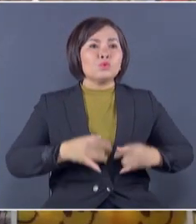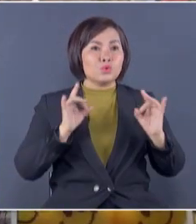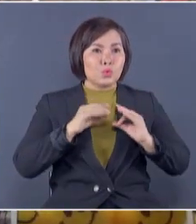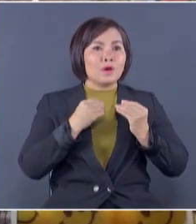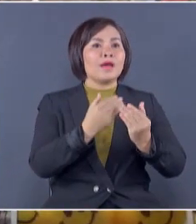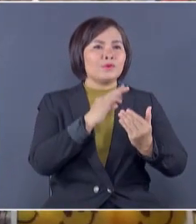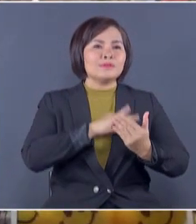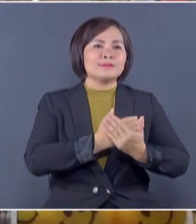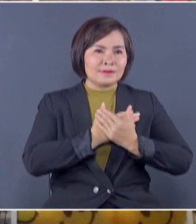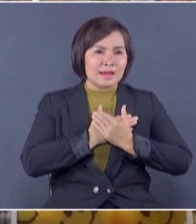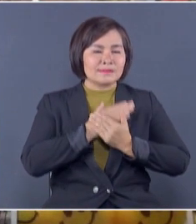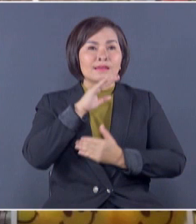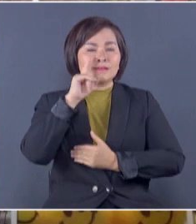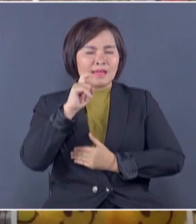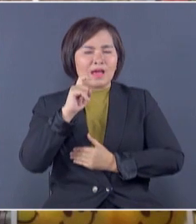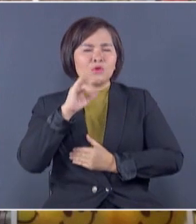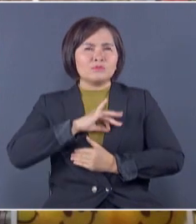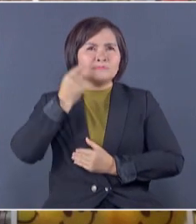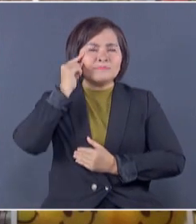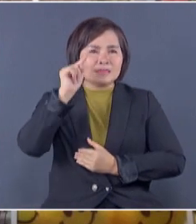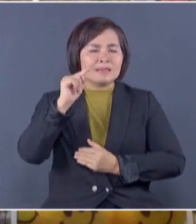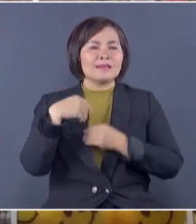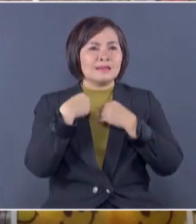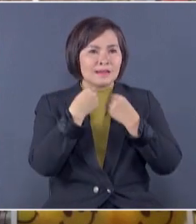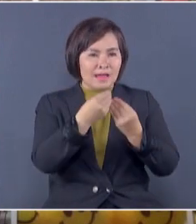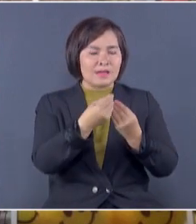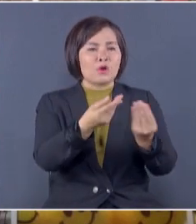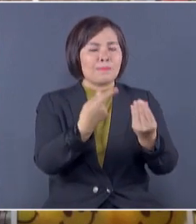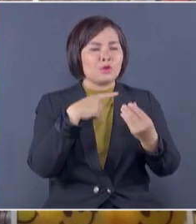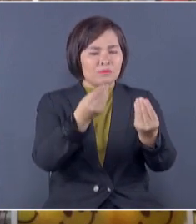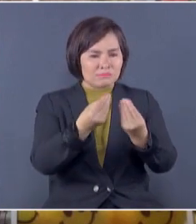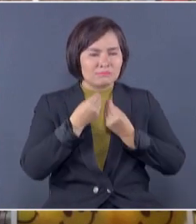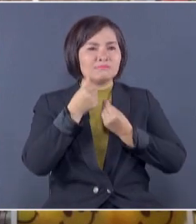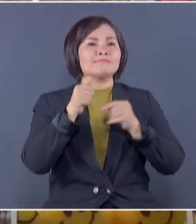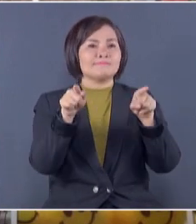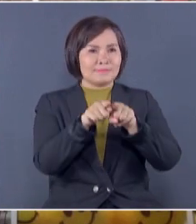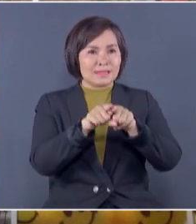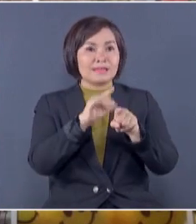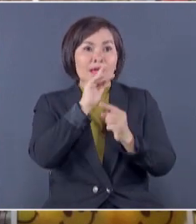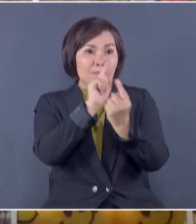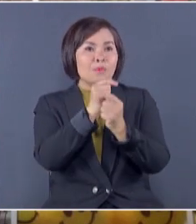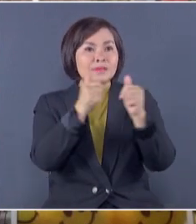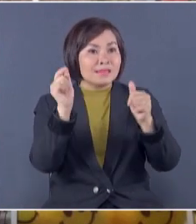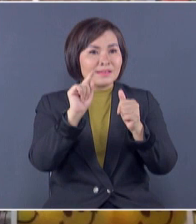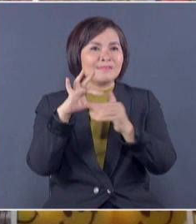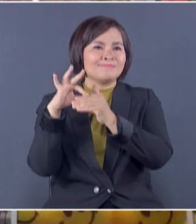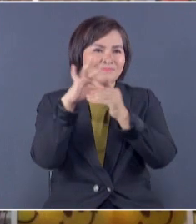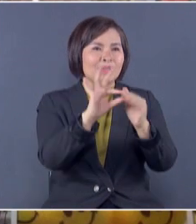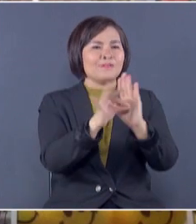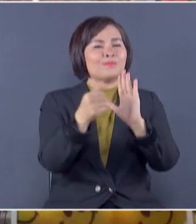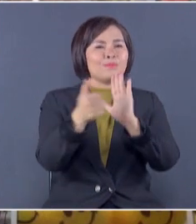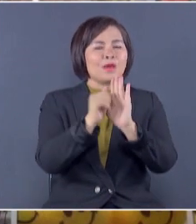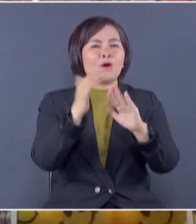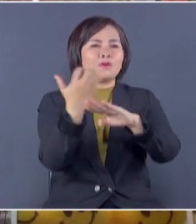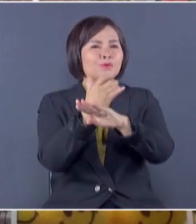ถึงยิ่งให้ยิ่งได้แบบเนี้ยคุณผู้ชมครับสามารถส่งบอกเรื่องราวดีๆที่คุณเจอได้ผ่านทาง Facebook Fanpage Mono News